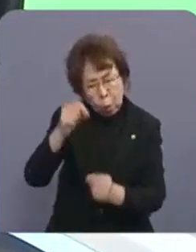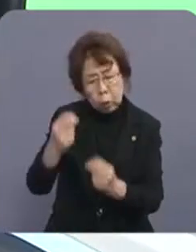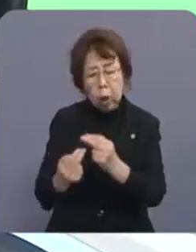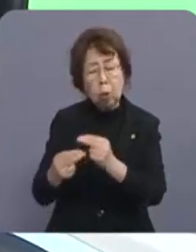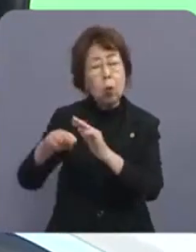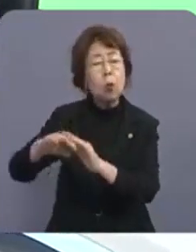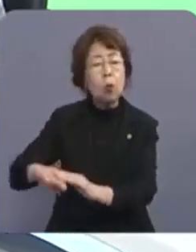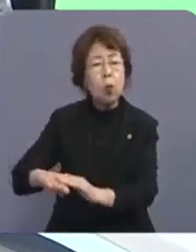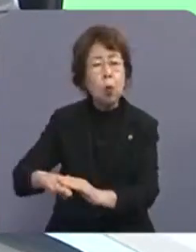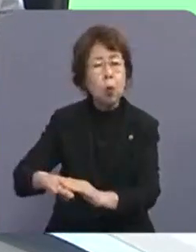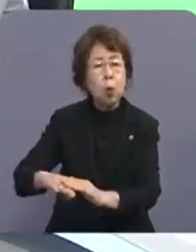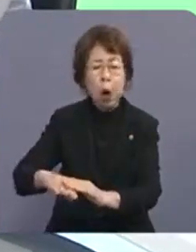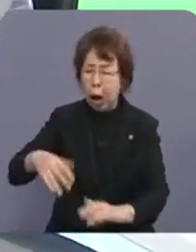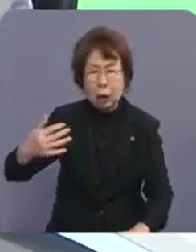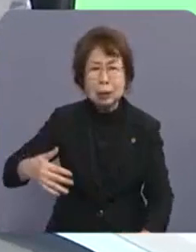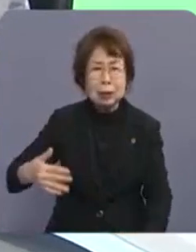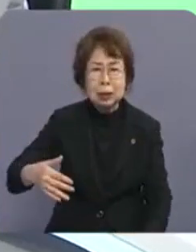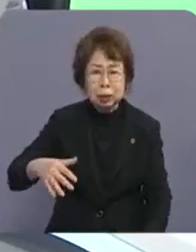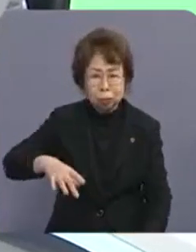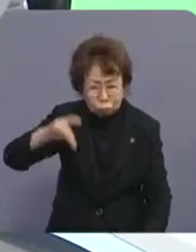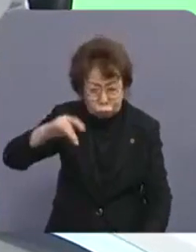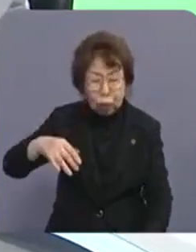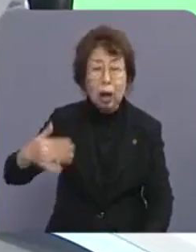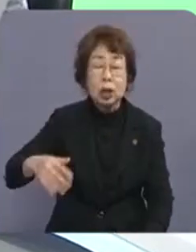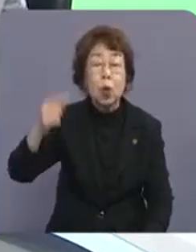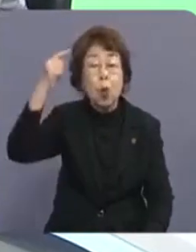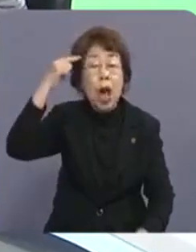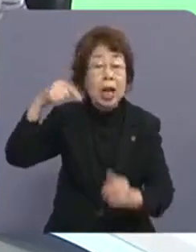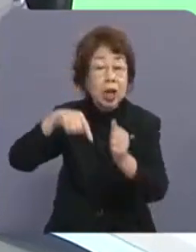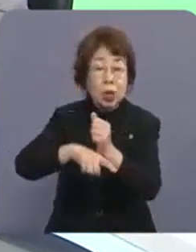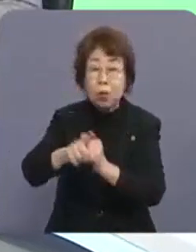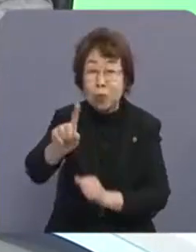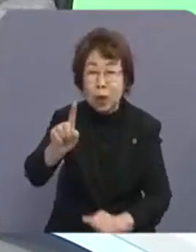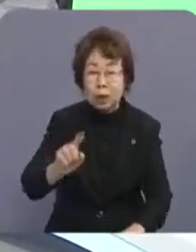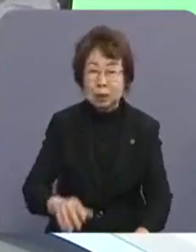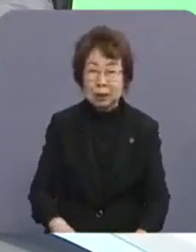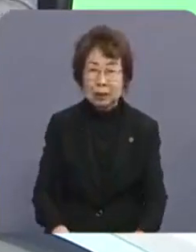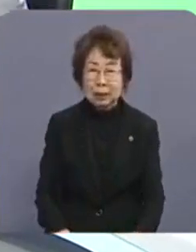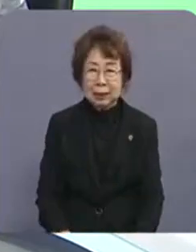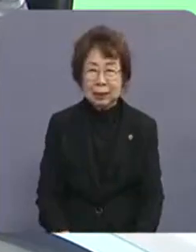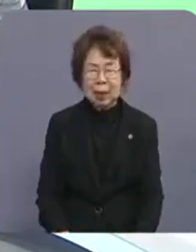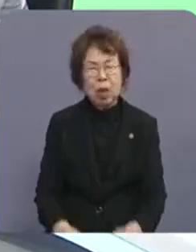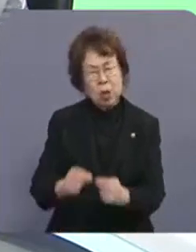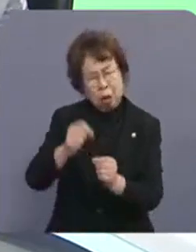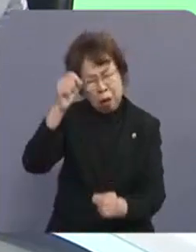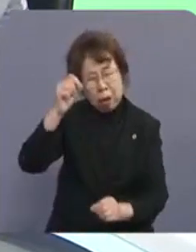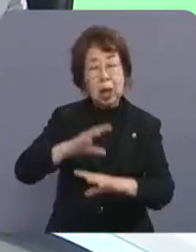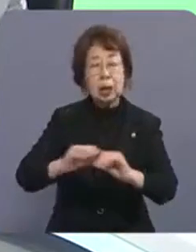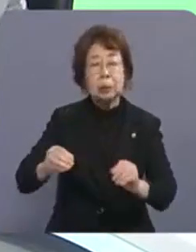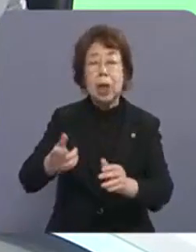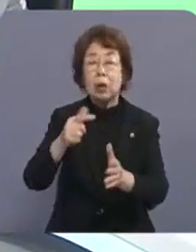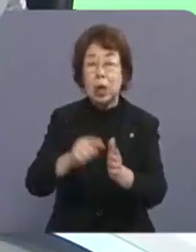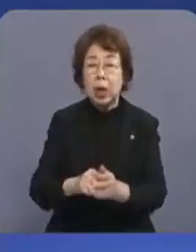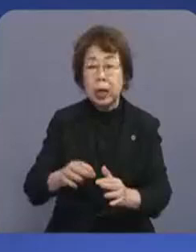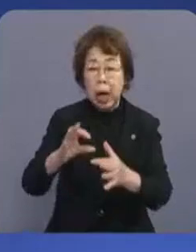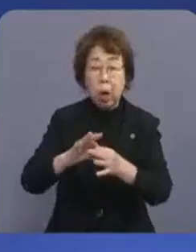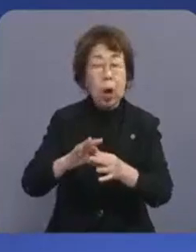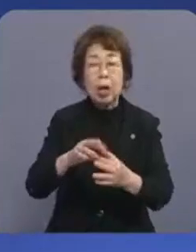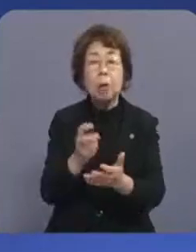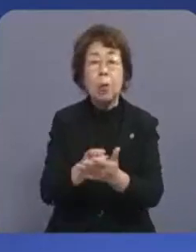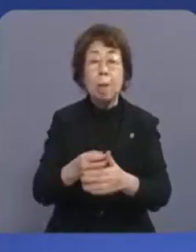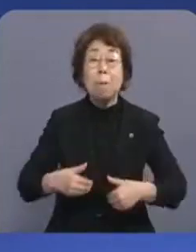걸립은 시작조차도 못했습니다 왜 그런지 좀 살펴보죠네 연구 처분장의 건설하려면 먼저 관련 법이